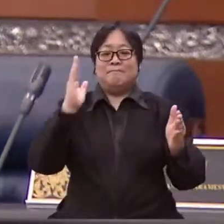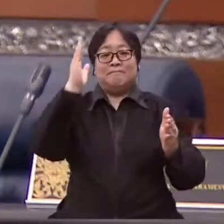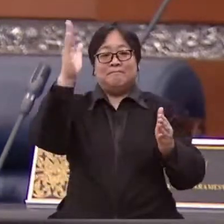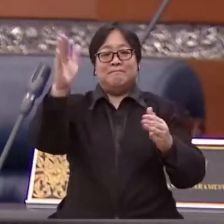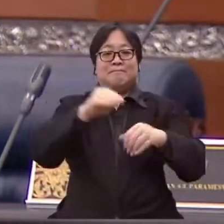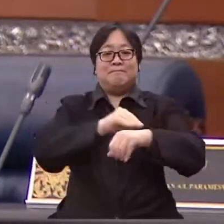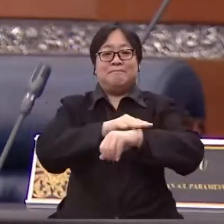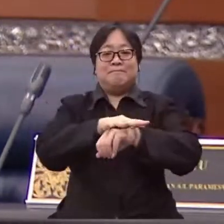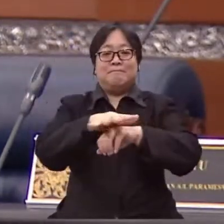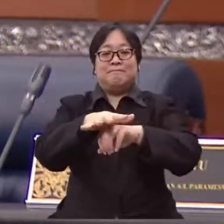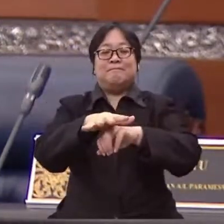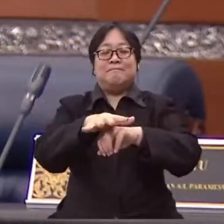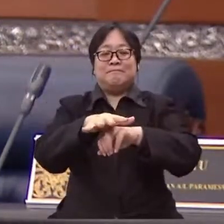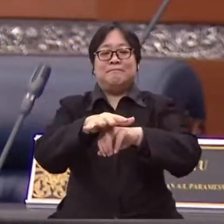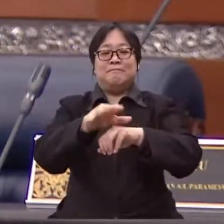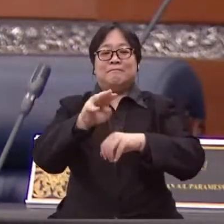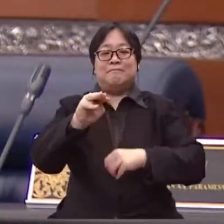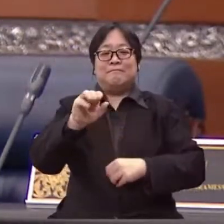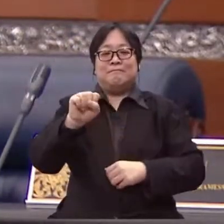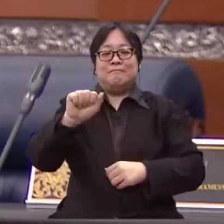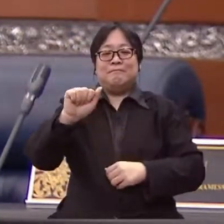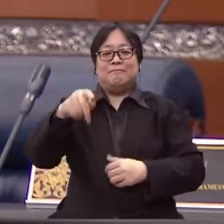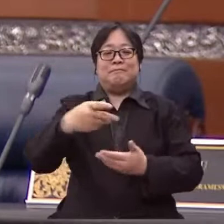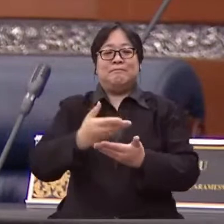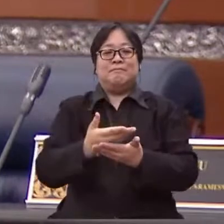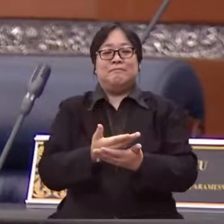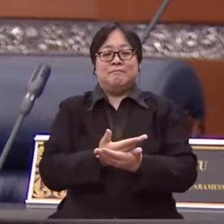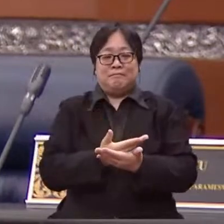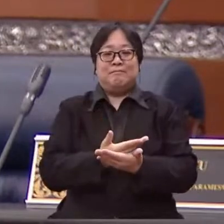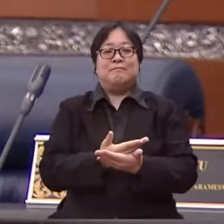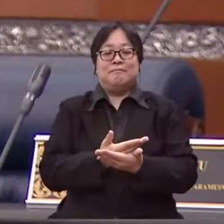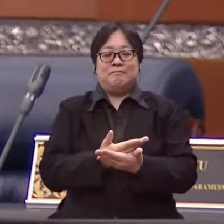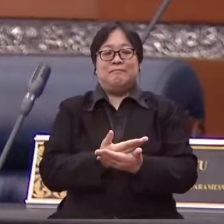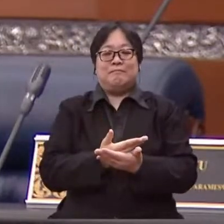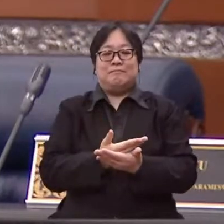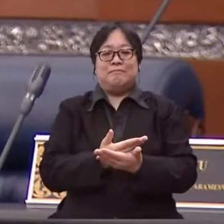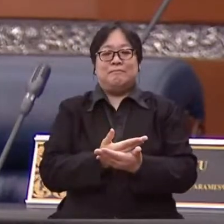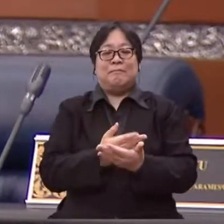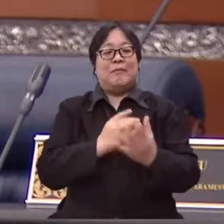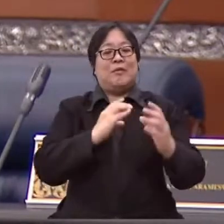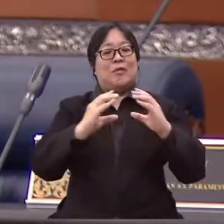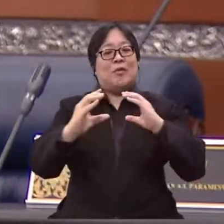Pada pelaksanaan yang baru ini terhadap masyarakat